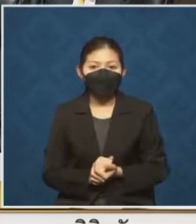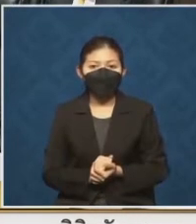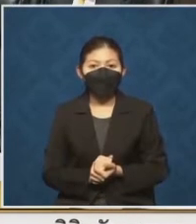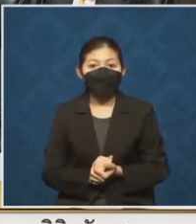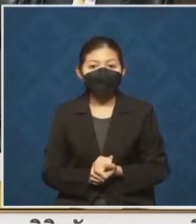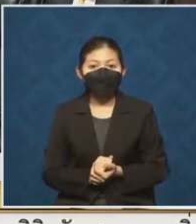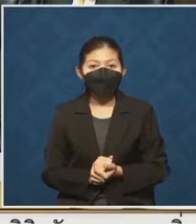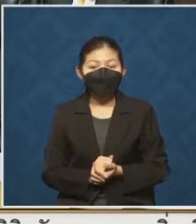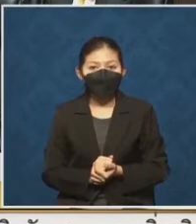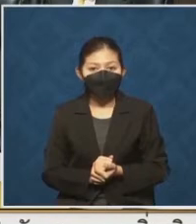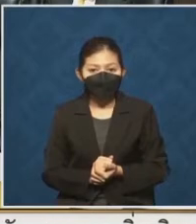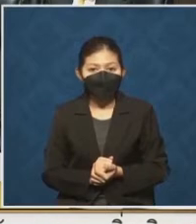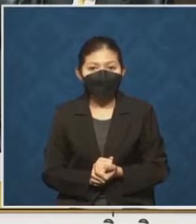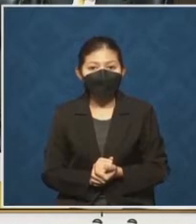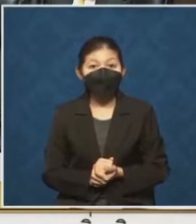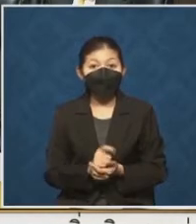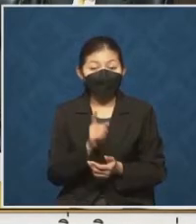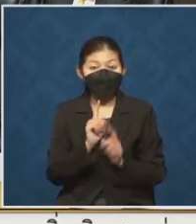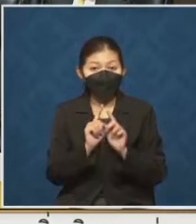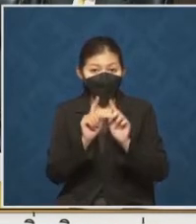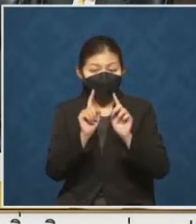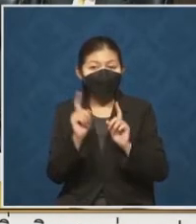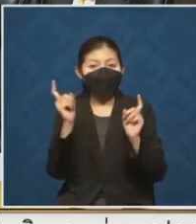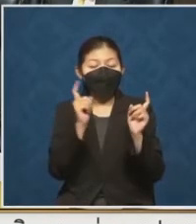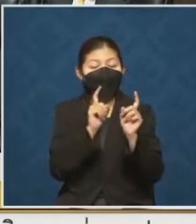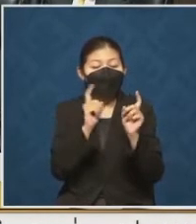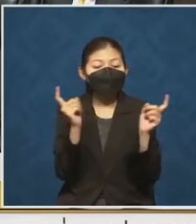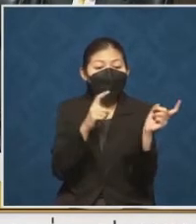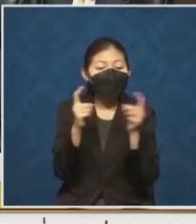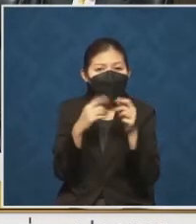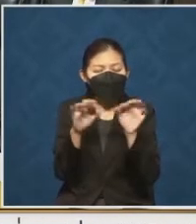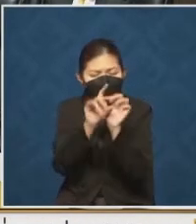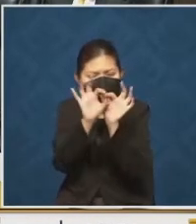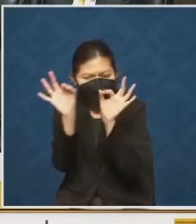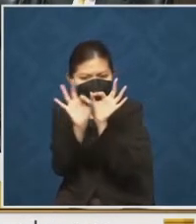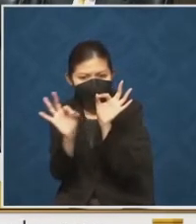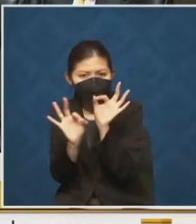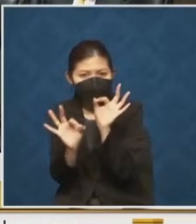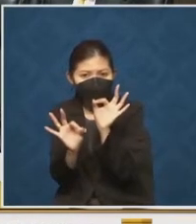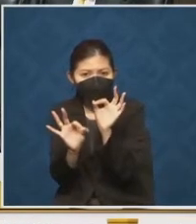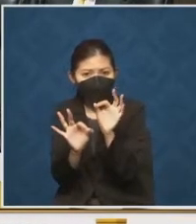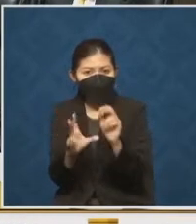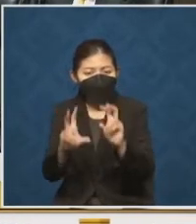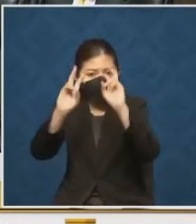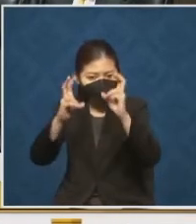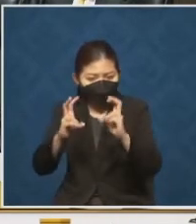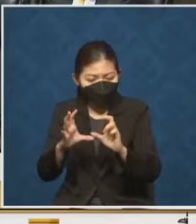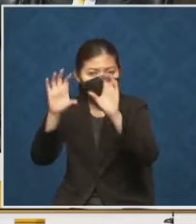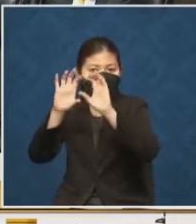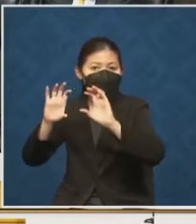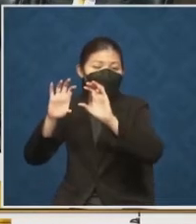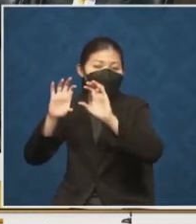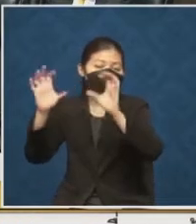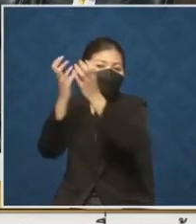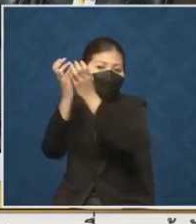ให้ซักถามข้อที่จริงเหมือนกระทู้ครับทั้งหาน้ำมีแต่เป็นการซักถาม